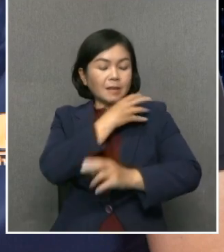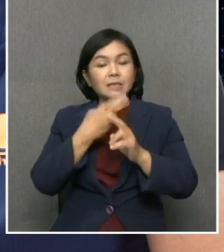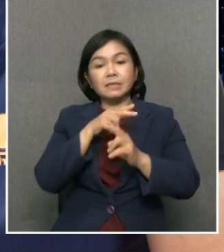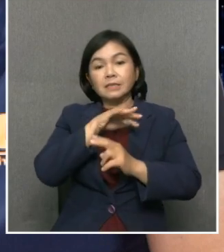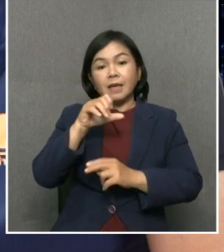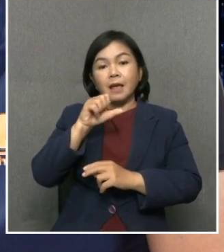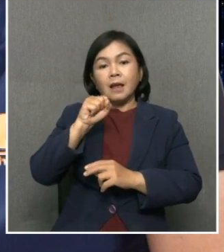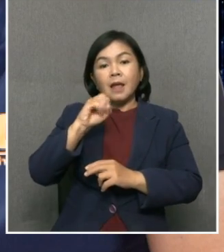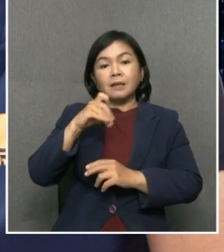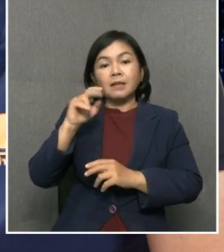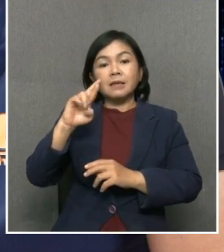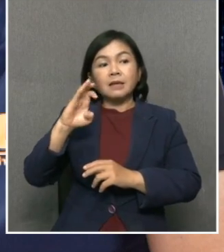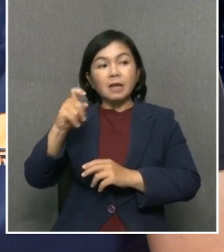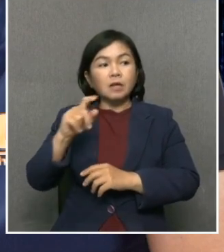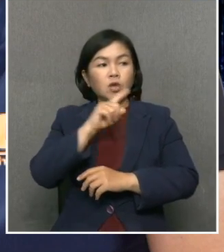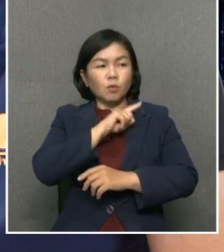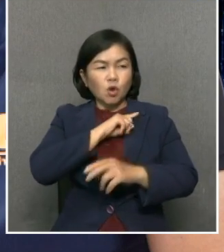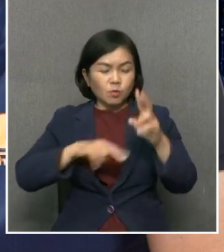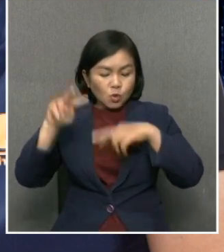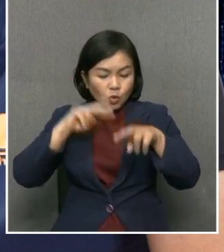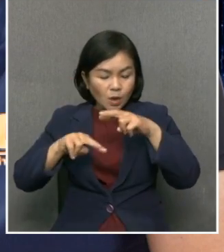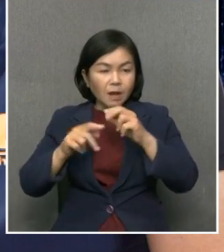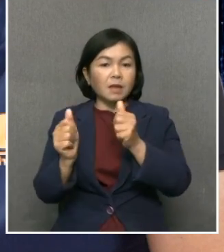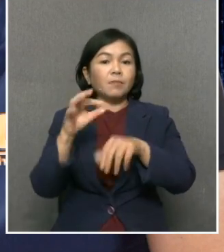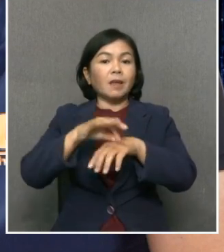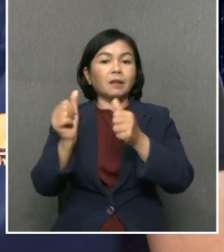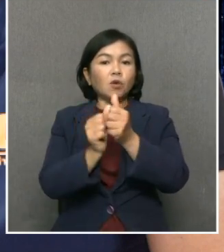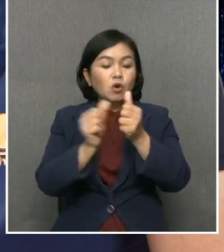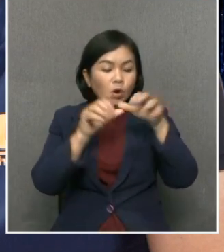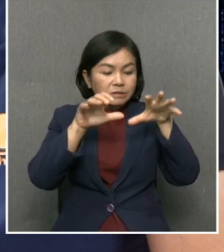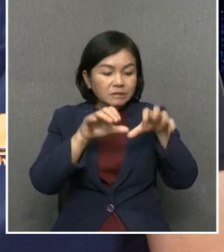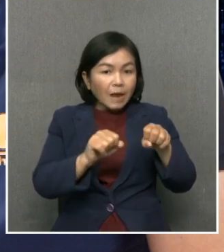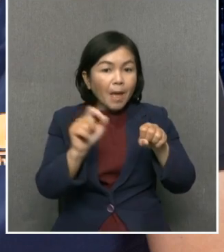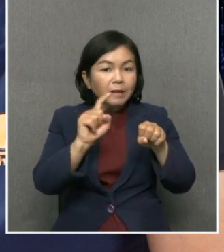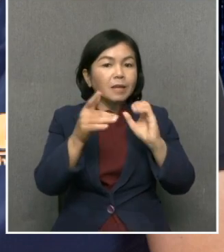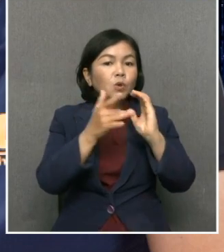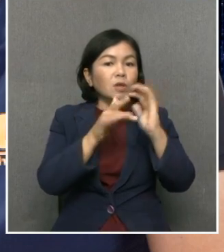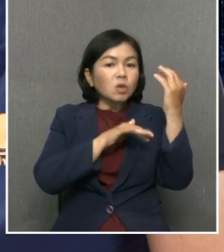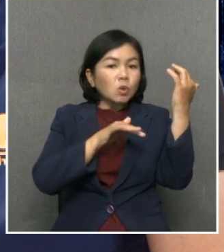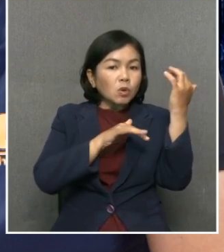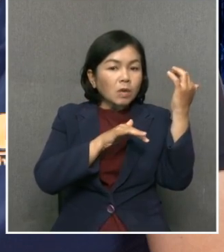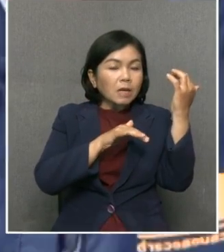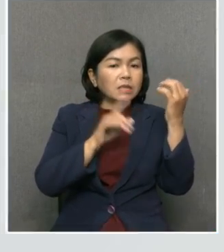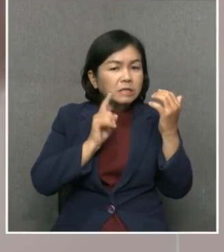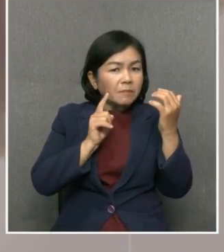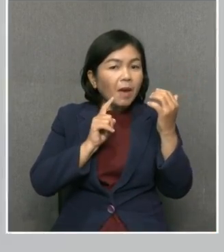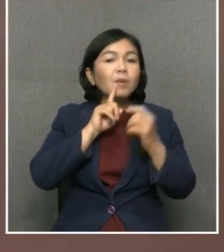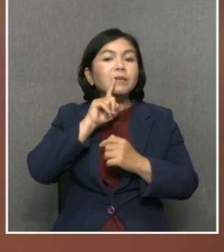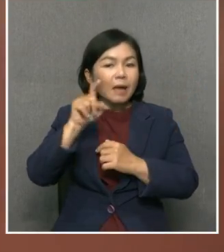บัญชาตำรวจสอบสวนกลางและรองผู้บังคับการตำรวจปราบปราอาชญกรรมทางเทคโนโลยีหรือปอท